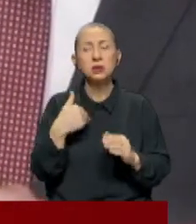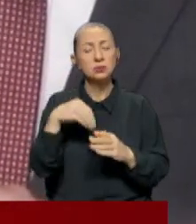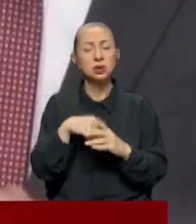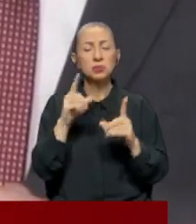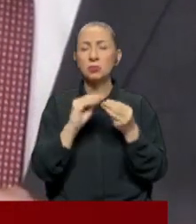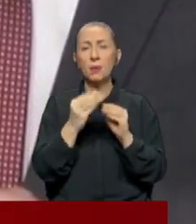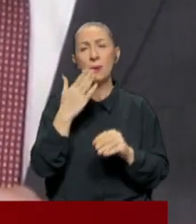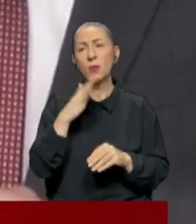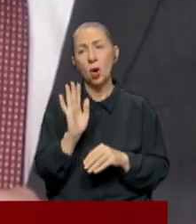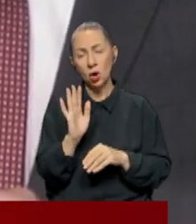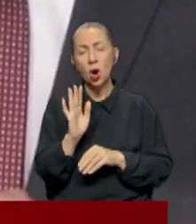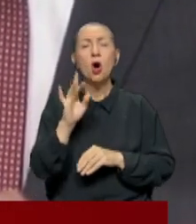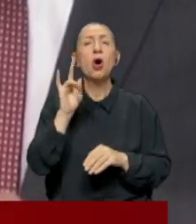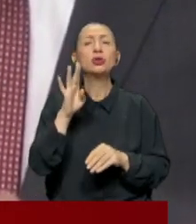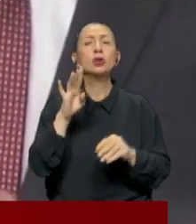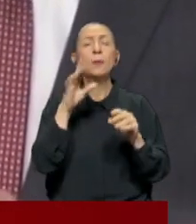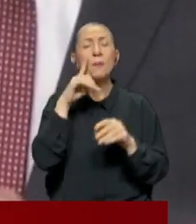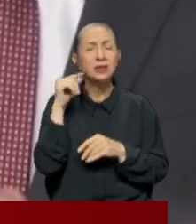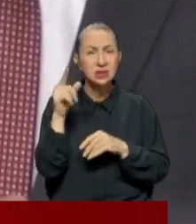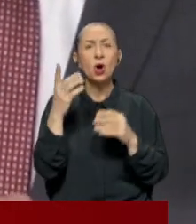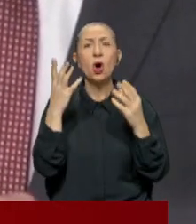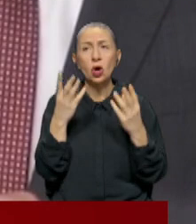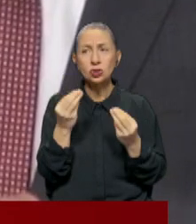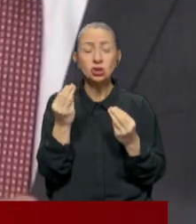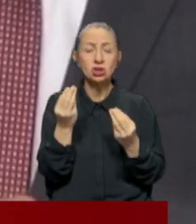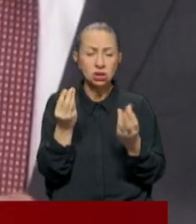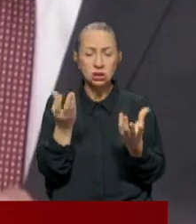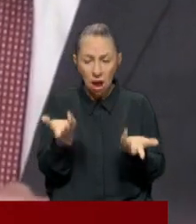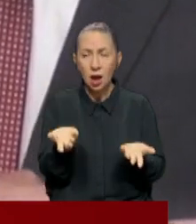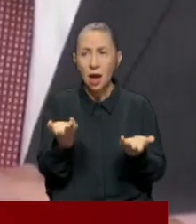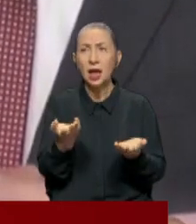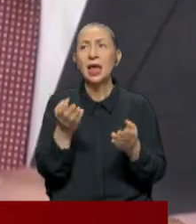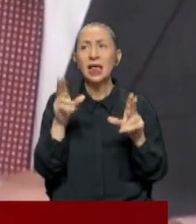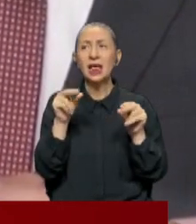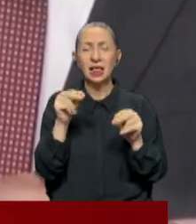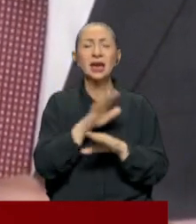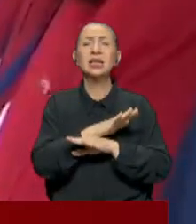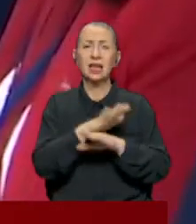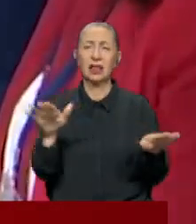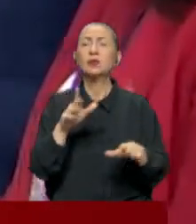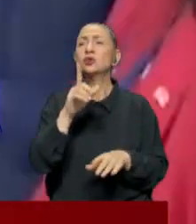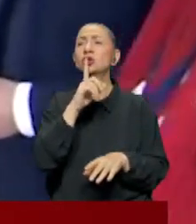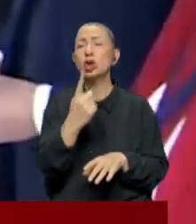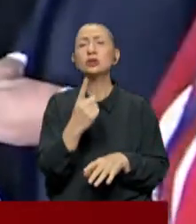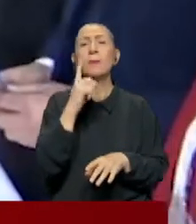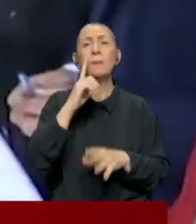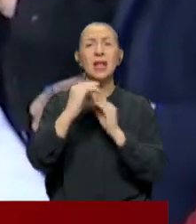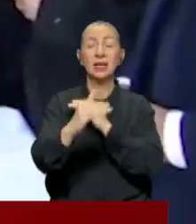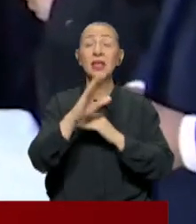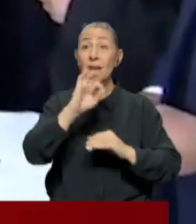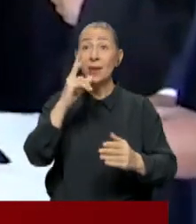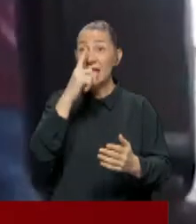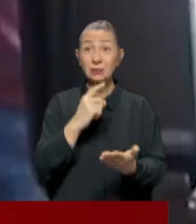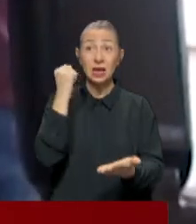açımızdan herhangi bir sorun yok. 14 Mayıs olunca ya gelince de yeter söz milletin dedik. Resmen ilan edilmese de seçim